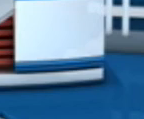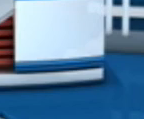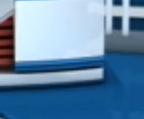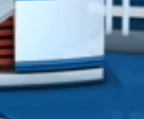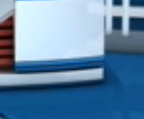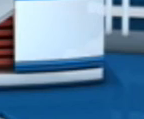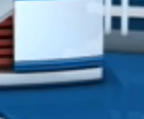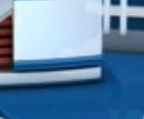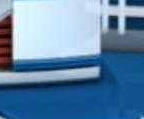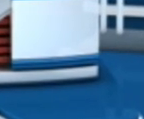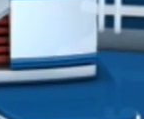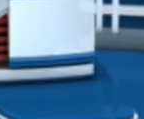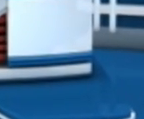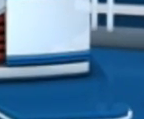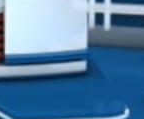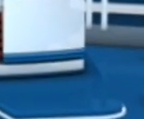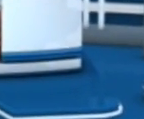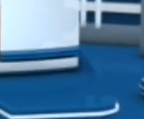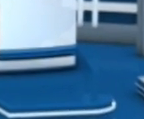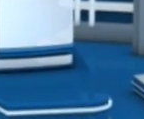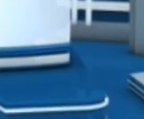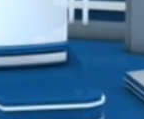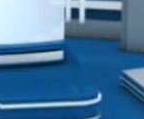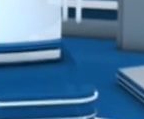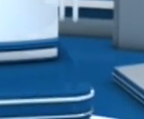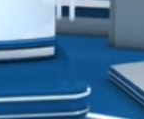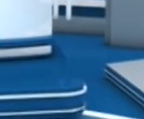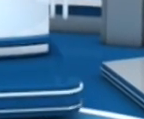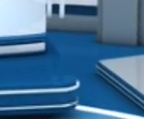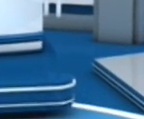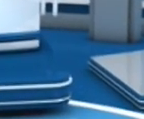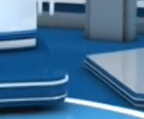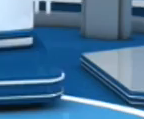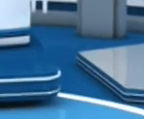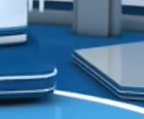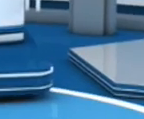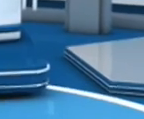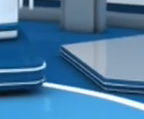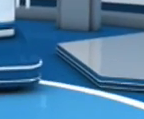ku nnya tukomewo n'Agataliiko Nfuufu amalala tusinkane musibe bulungi mweraba.